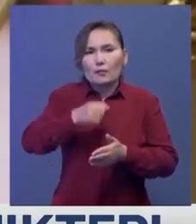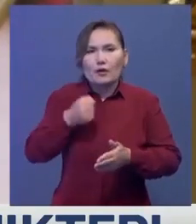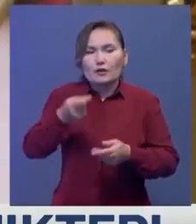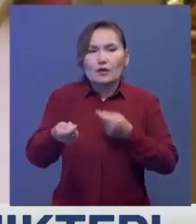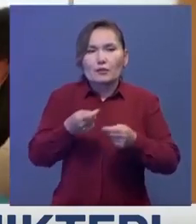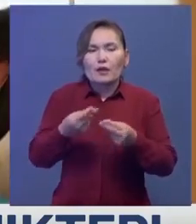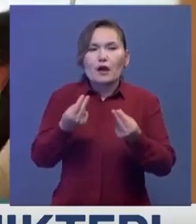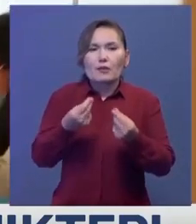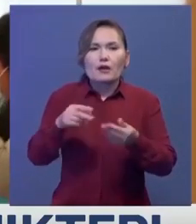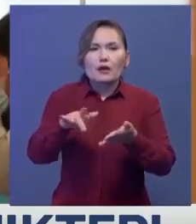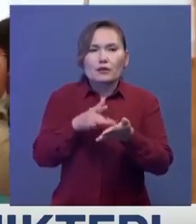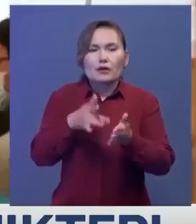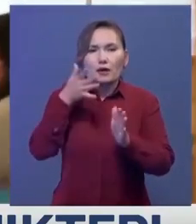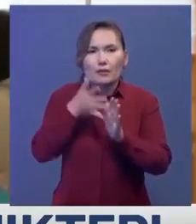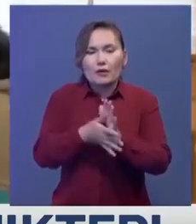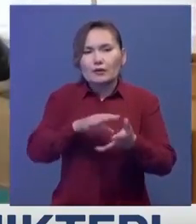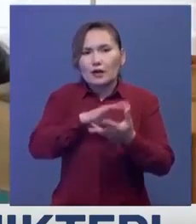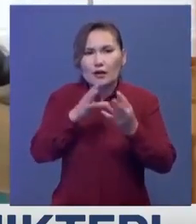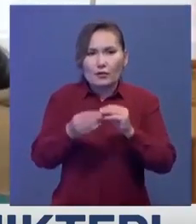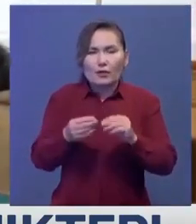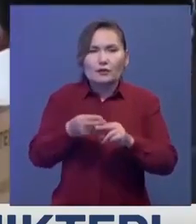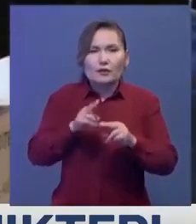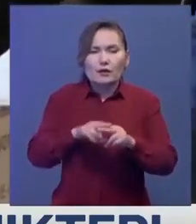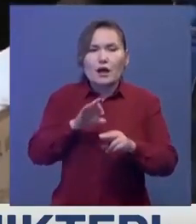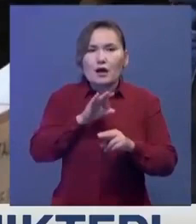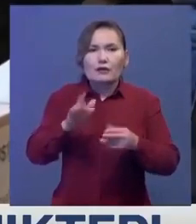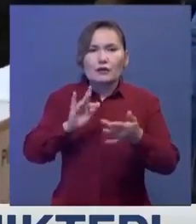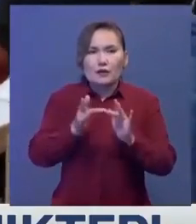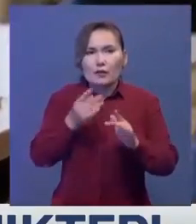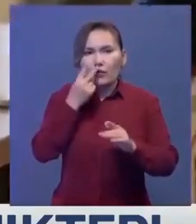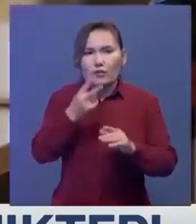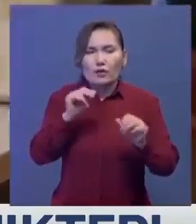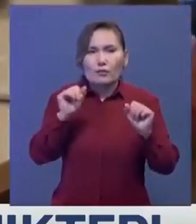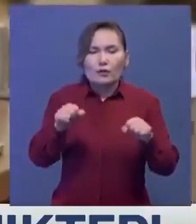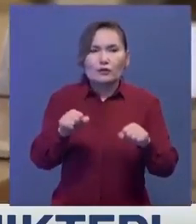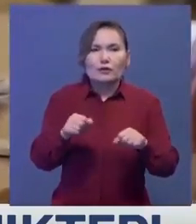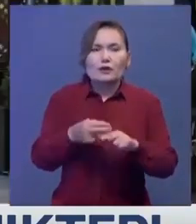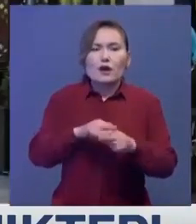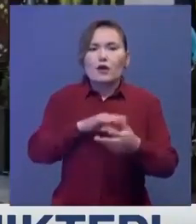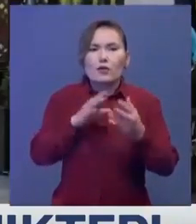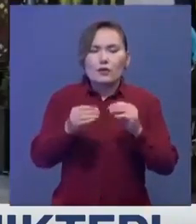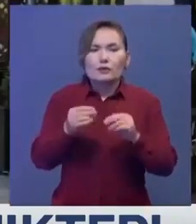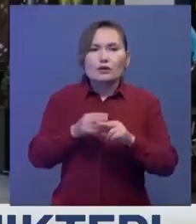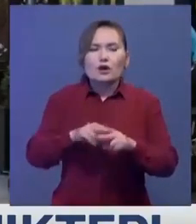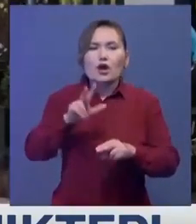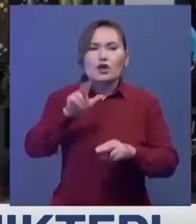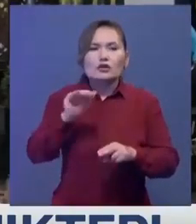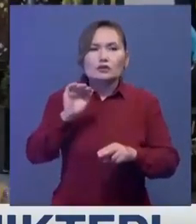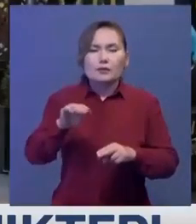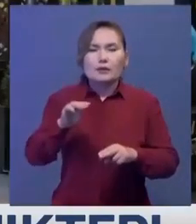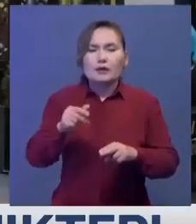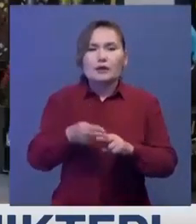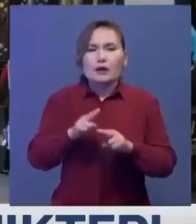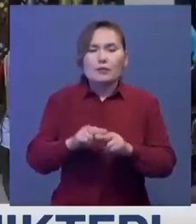мэрлердің бюджетті қалай игеріп жатқаны туралы ақпаратты ресми сайттан табуға болады. 500 стерлинг фунтынан, яғни 300 мың теңгеден